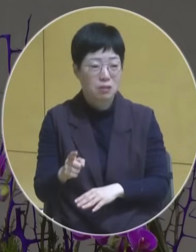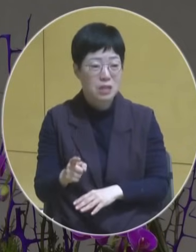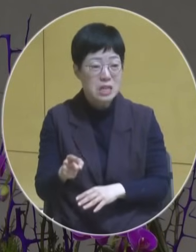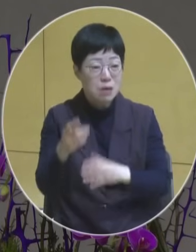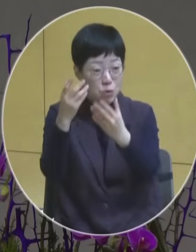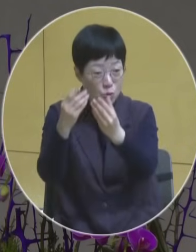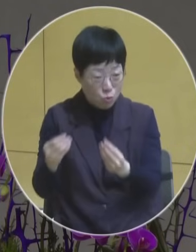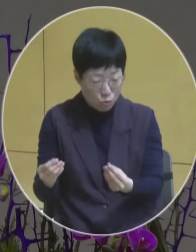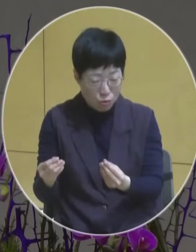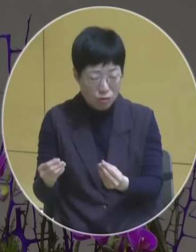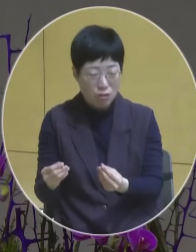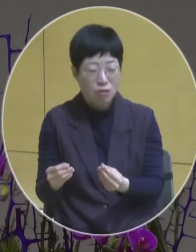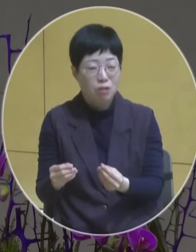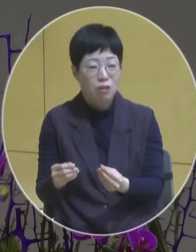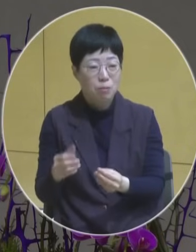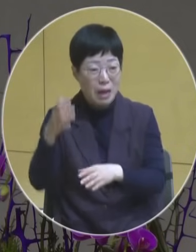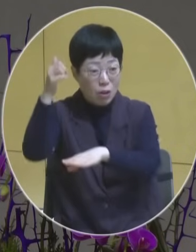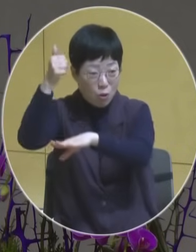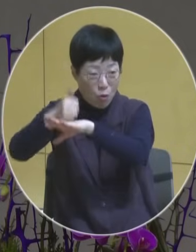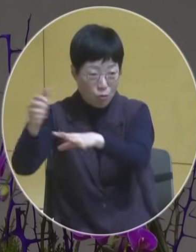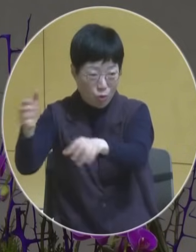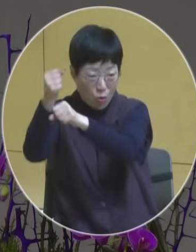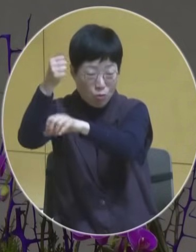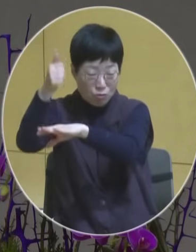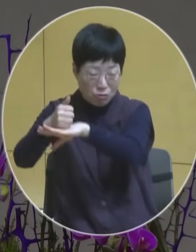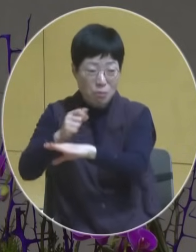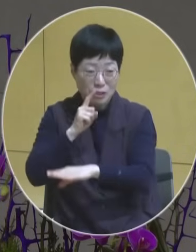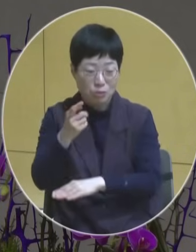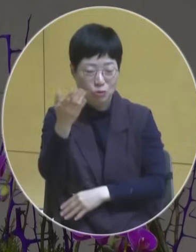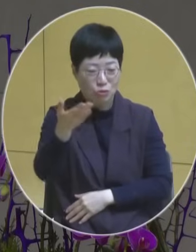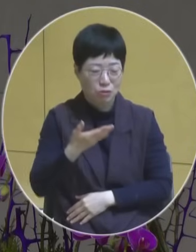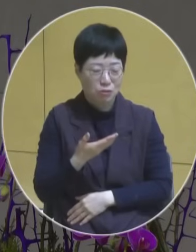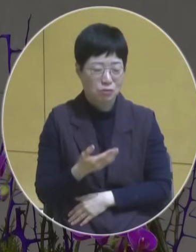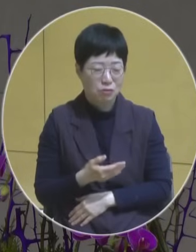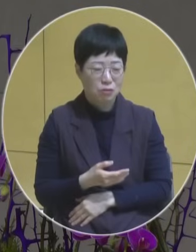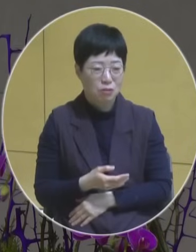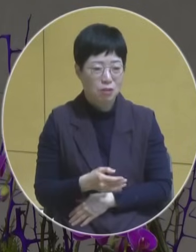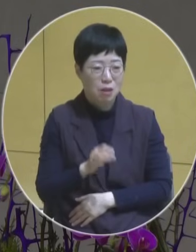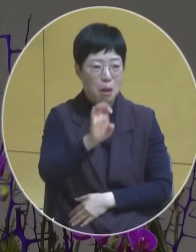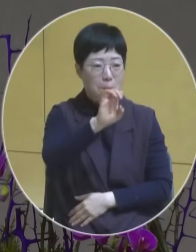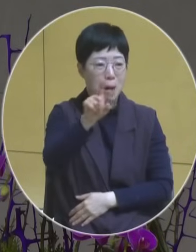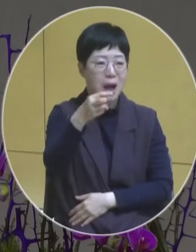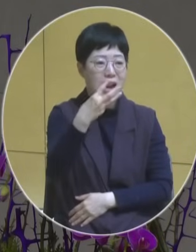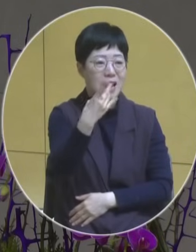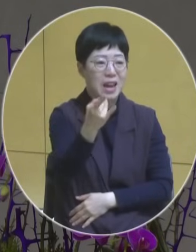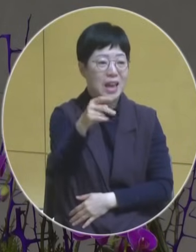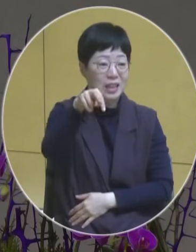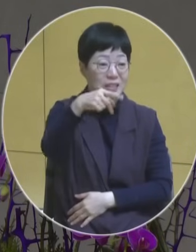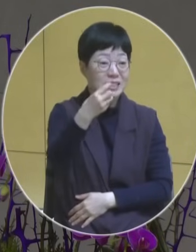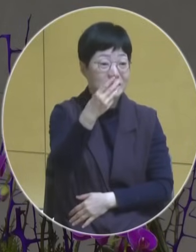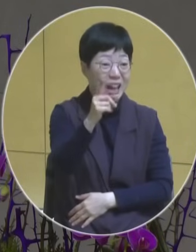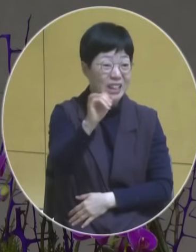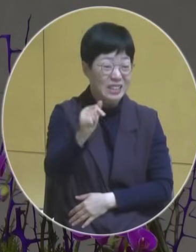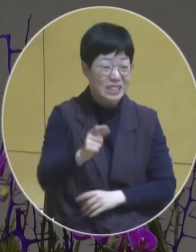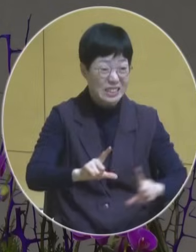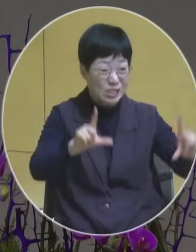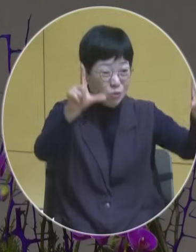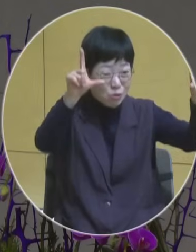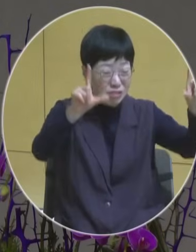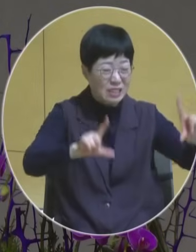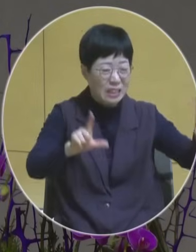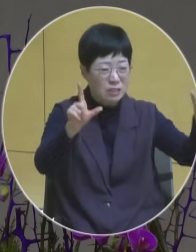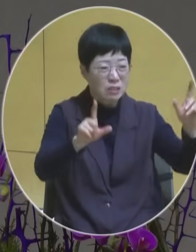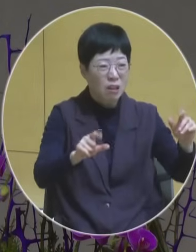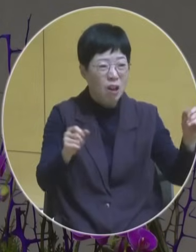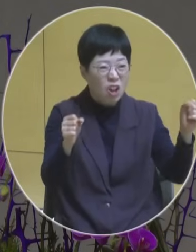이 비유로서 주님은 결론을 내리고 있는 것을 봅니다. 이 팔레스타인 지방의 기후는 건기와